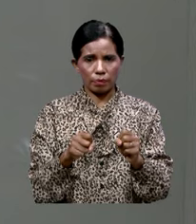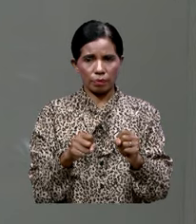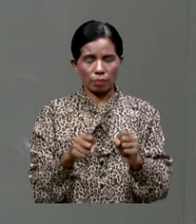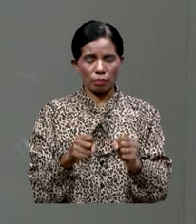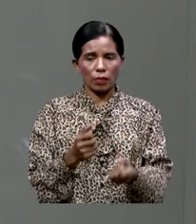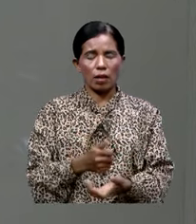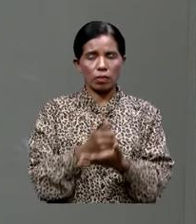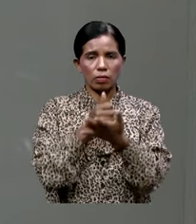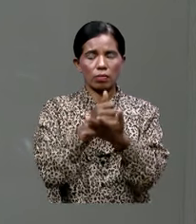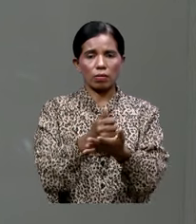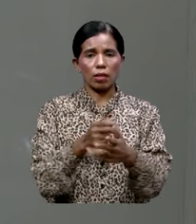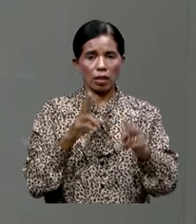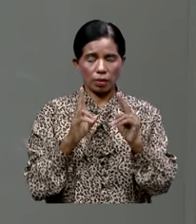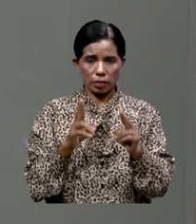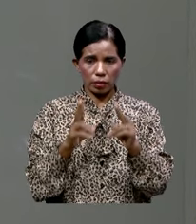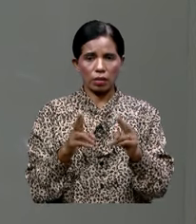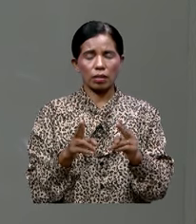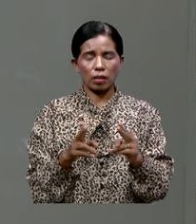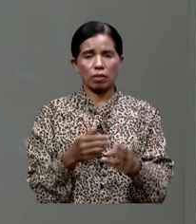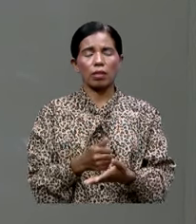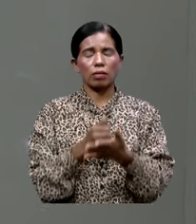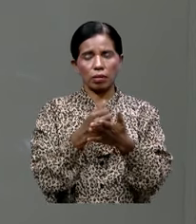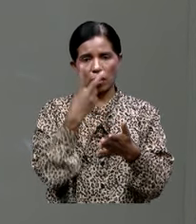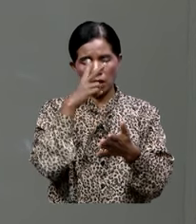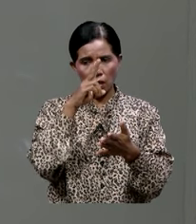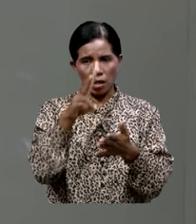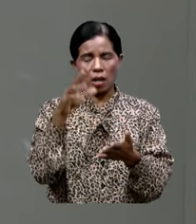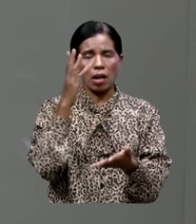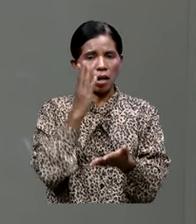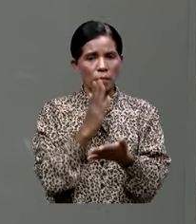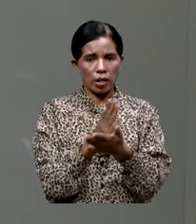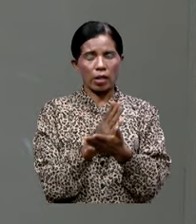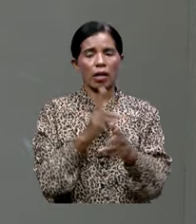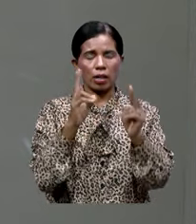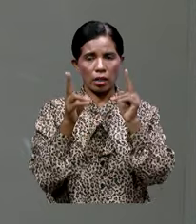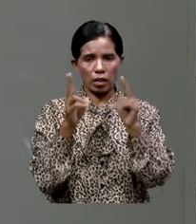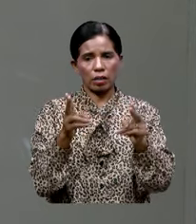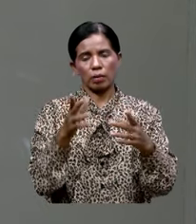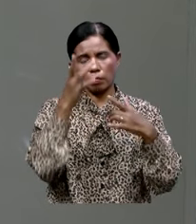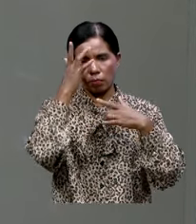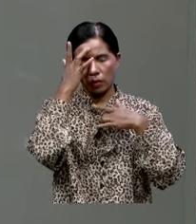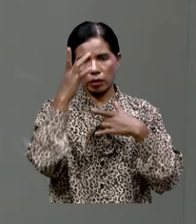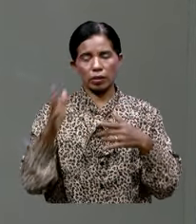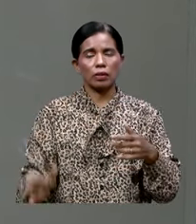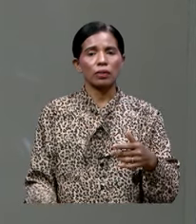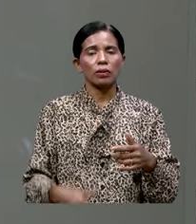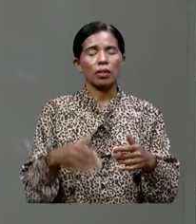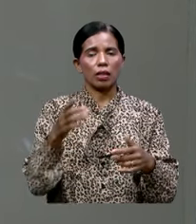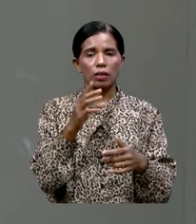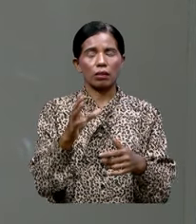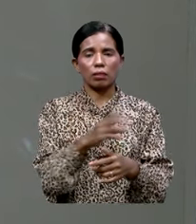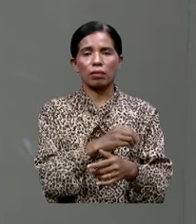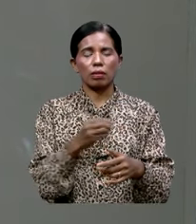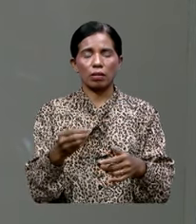tau asunto urgente o insa atu bele prevene la lais situação virus rabies ne be